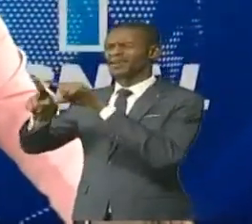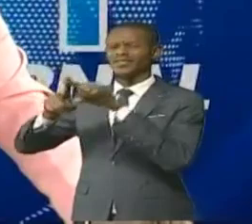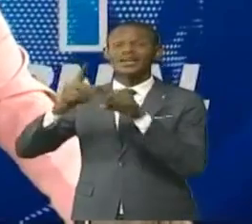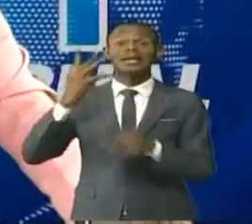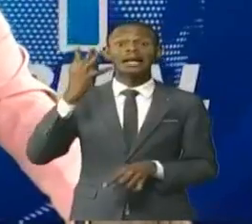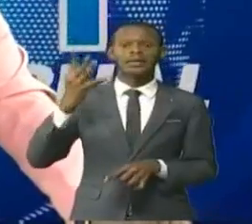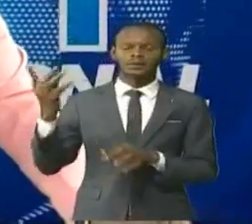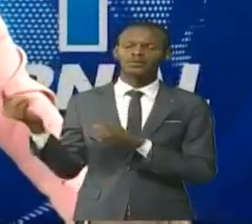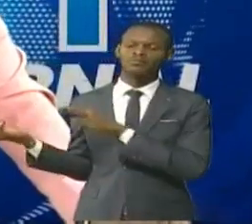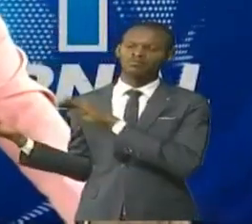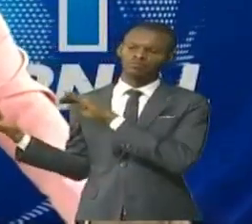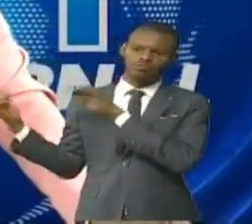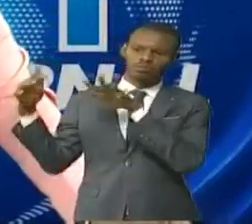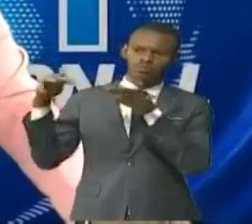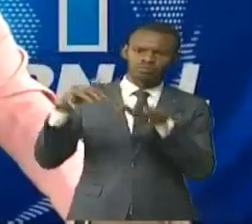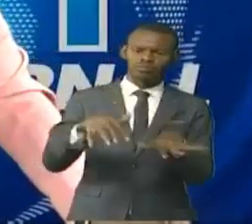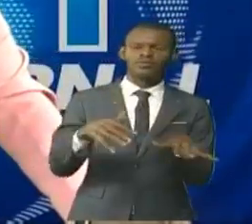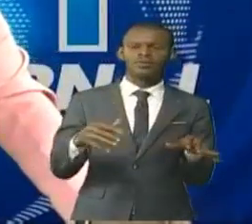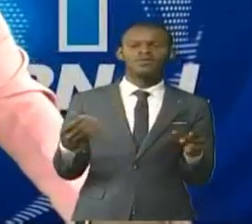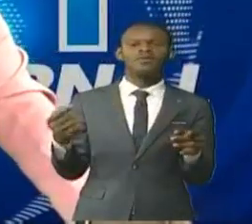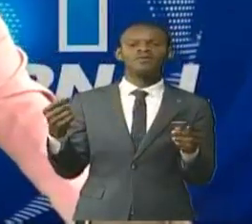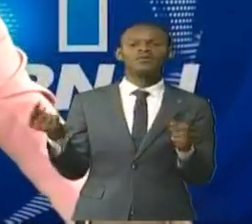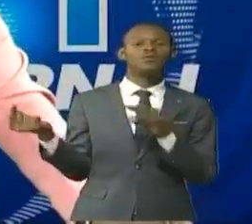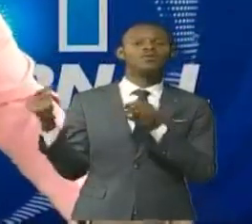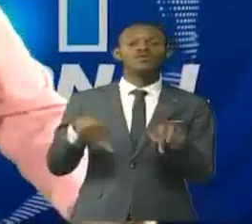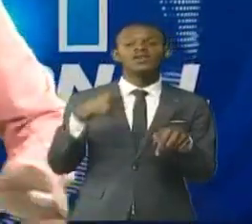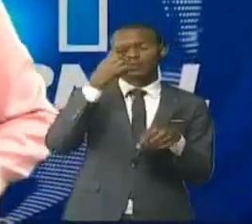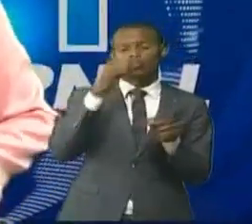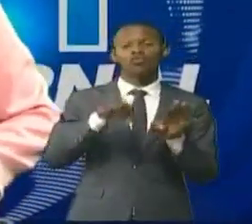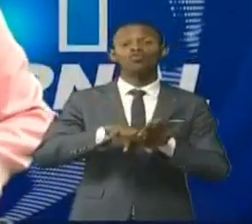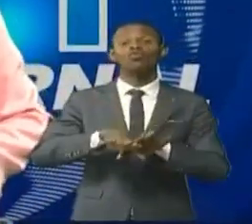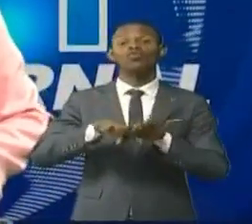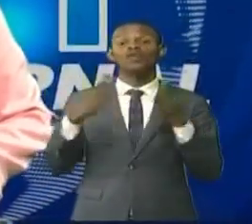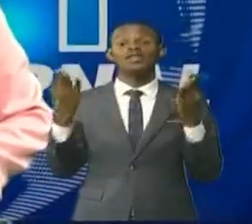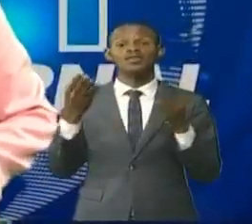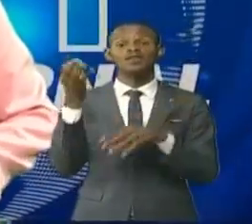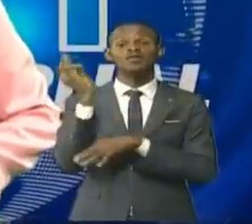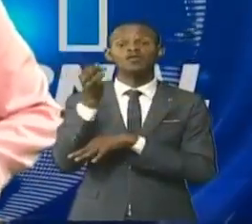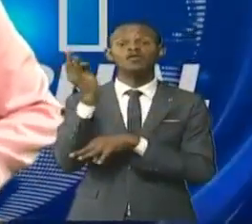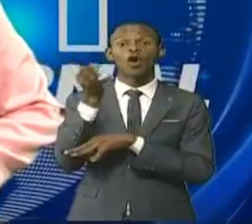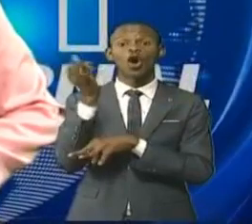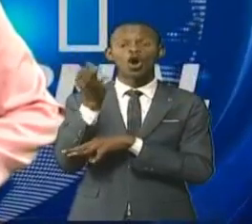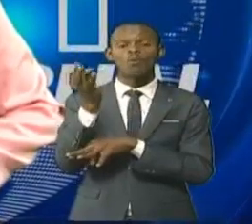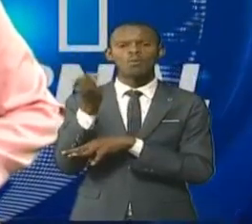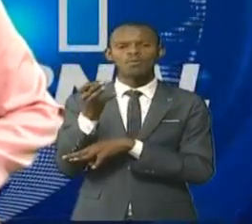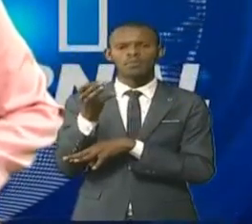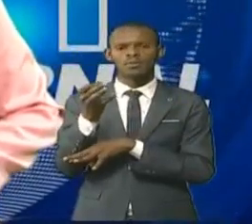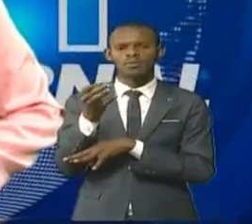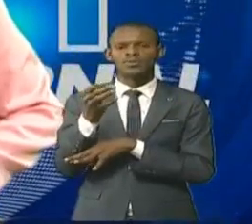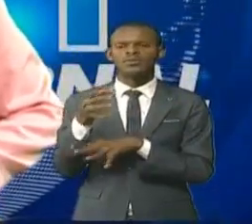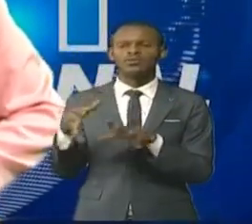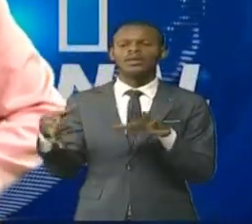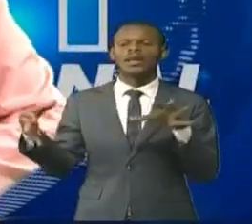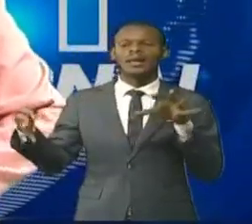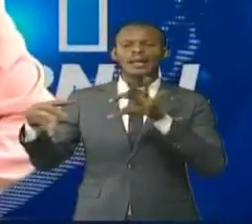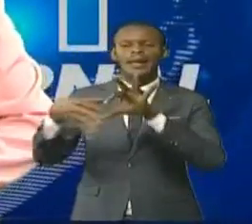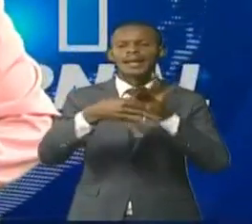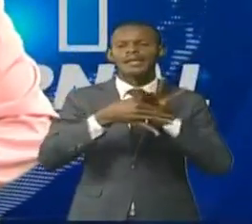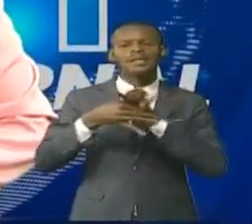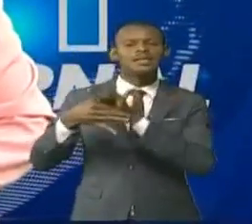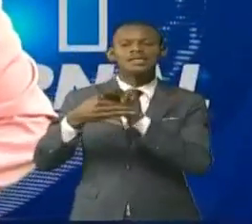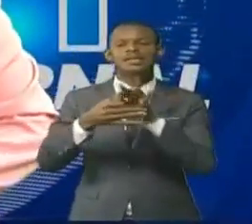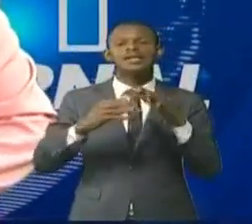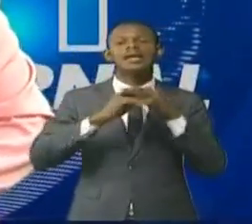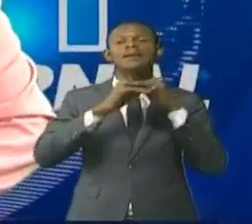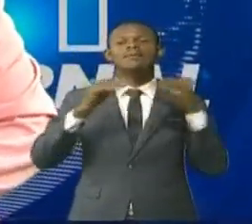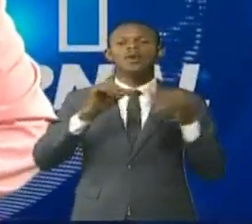cérémonie d'ouverture du Forum pour l'unité, la cohésion nationale, la paix et le développement qui se tient dans la